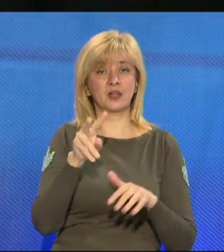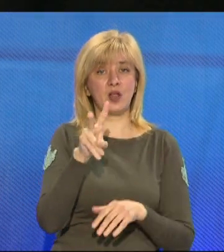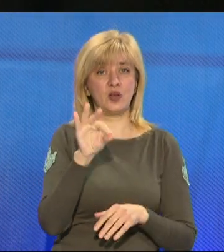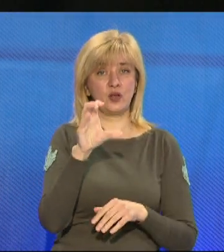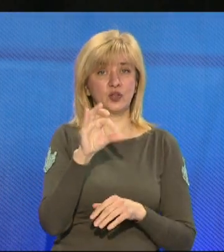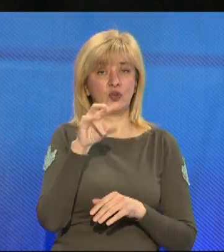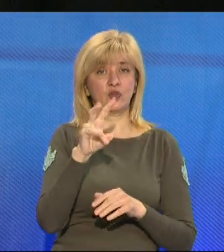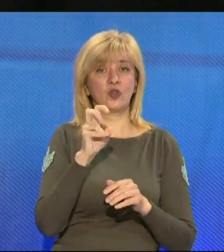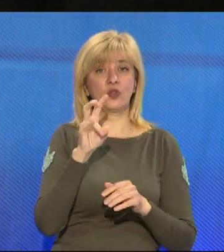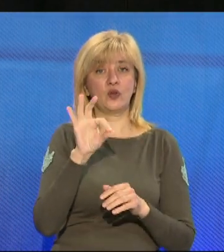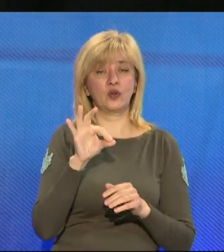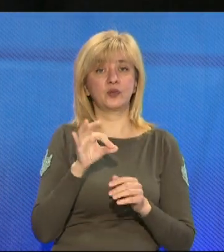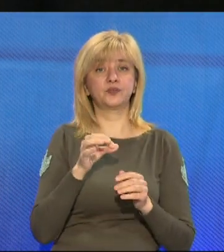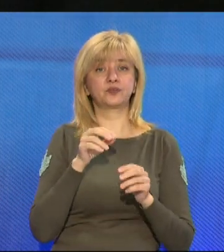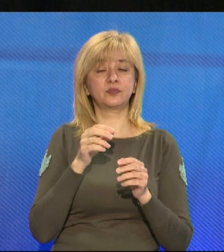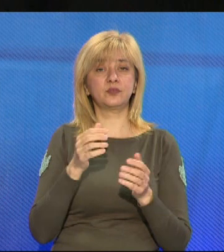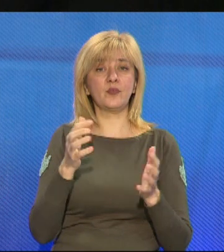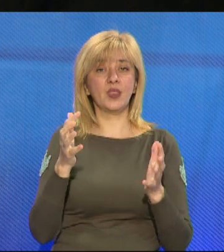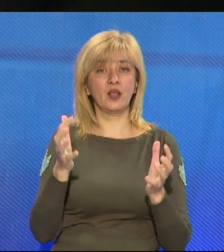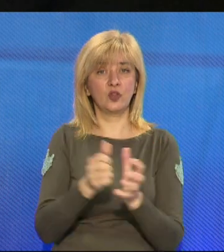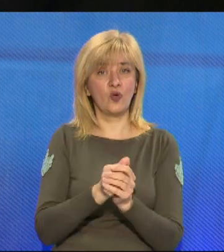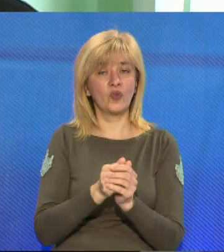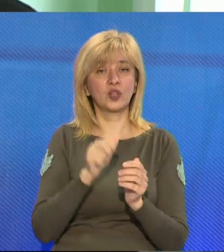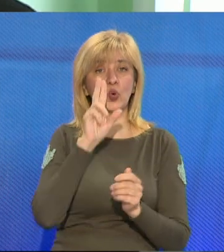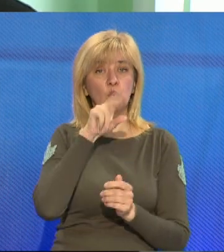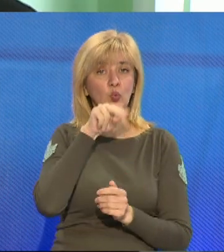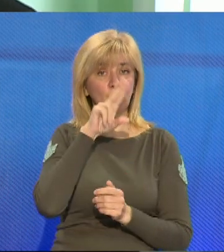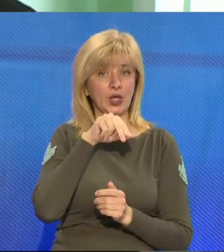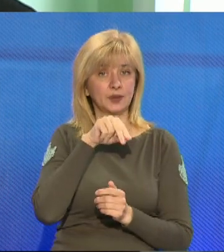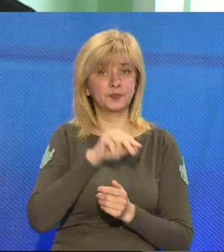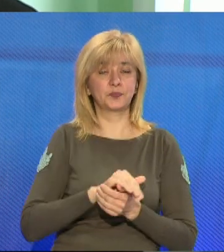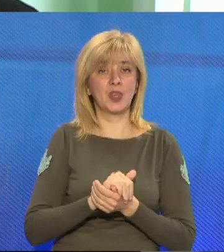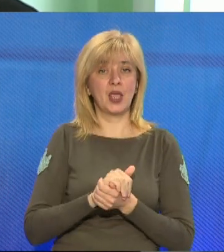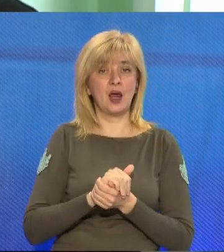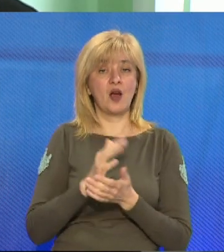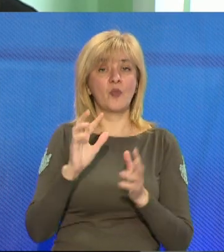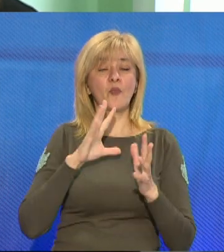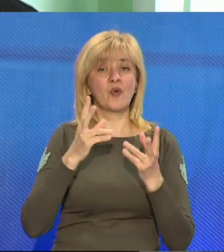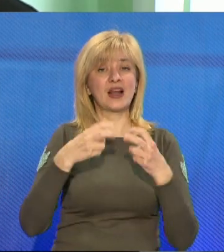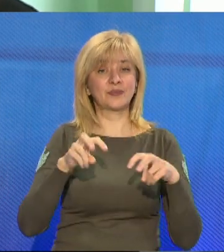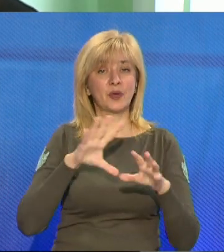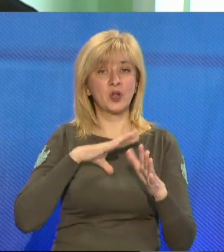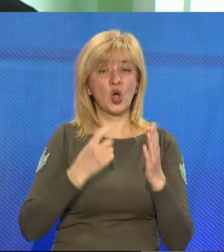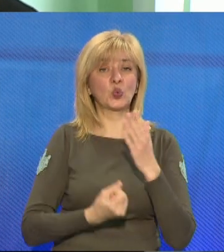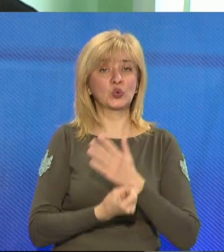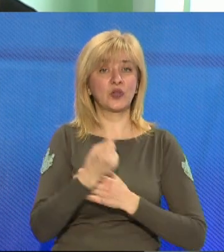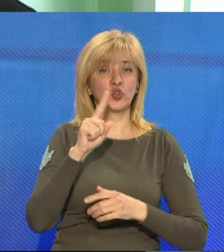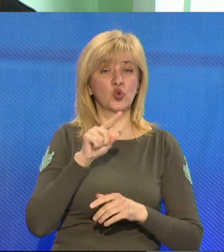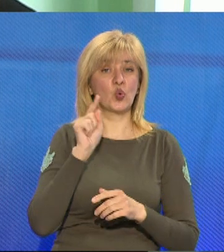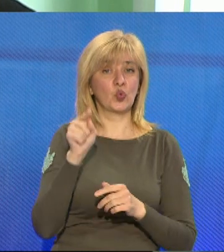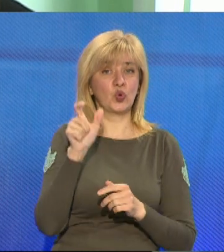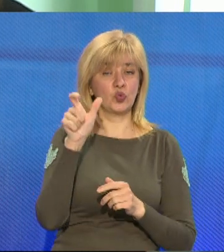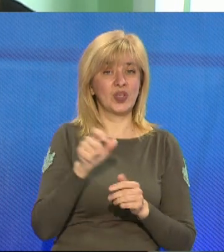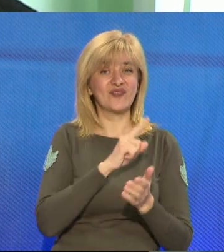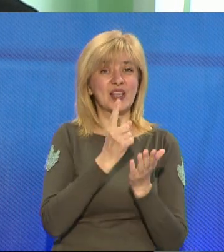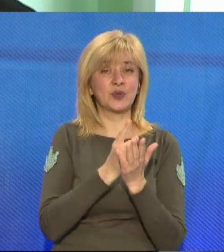Гродно добывают охотничий вид водоплавающих птиц – уток. В ходе разбирательства было установлено, что указанные граждане в запрещенном месте